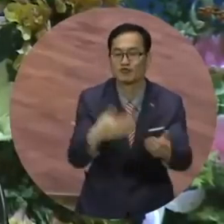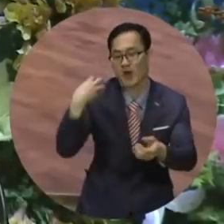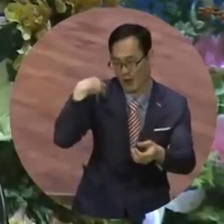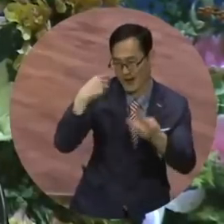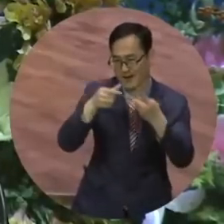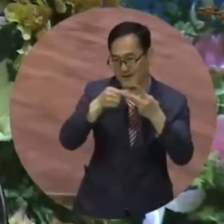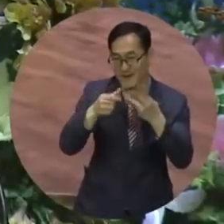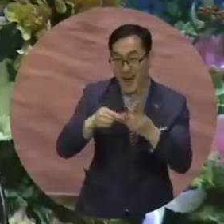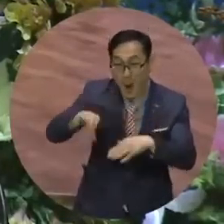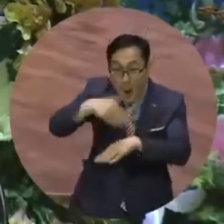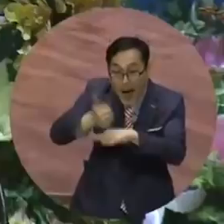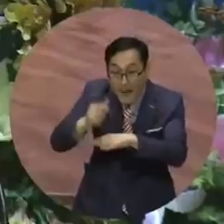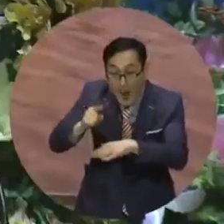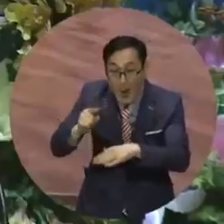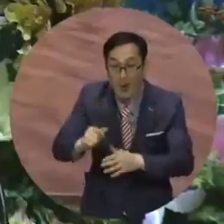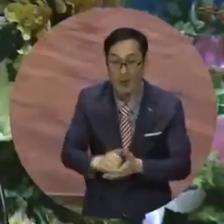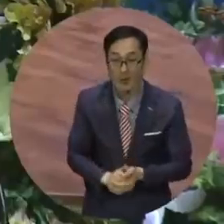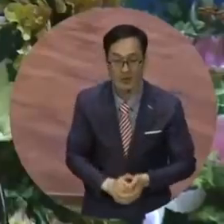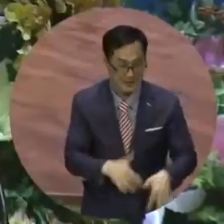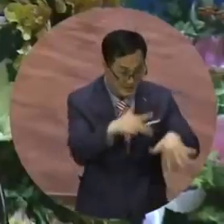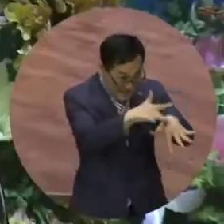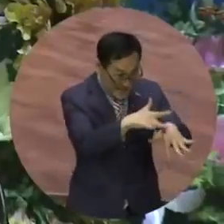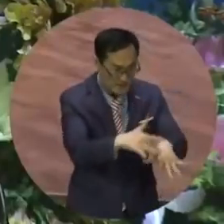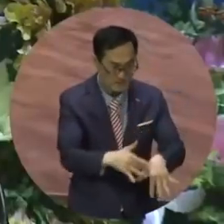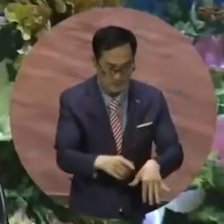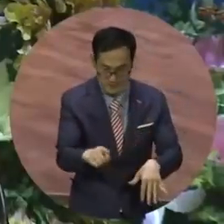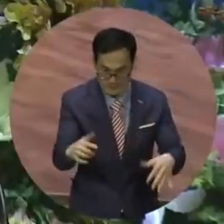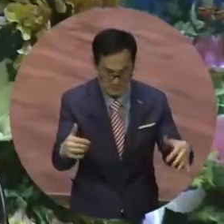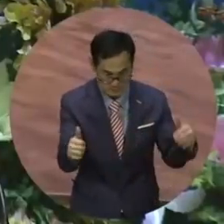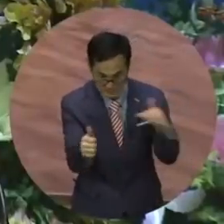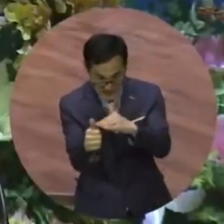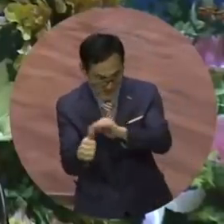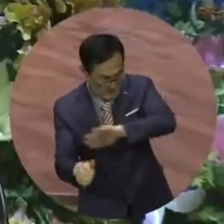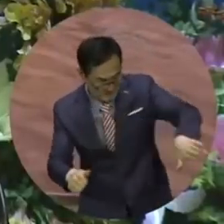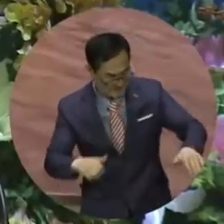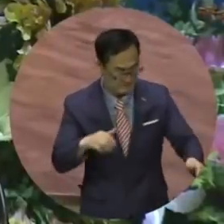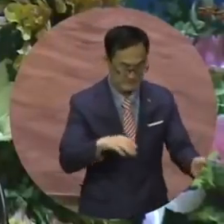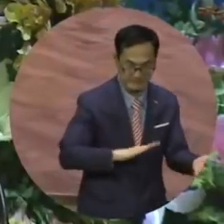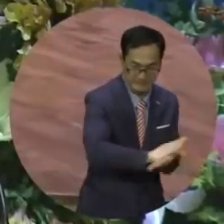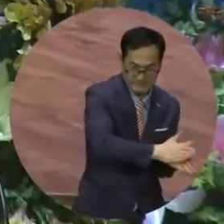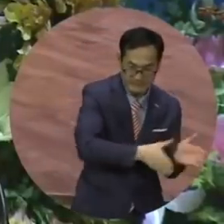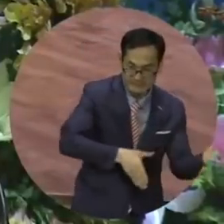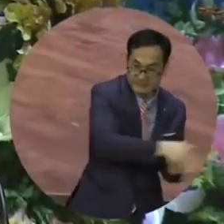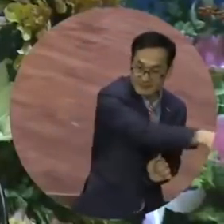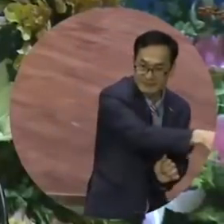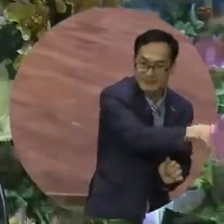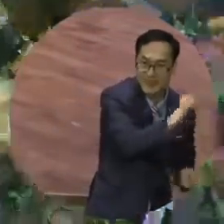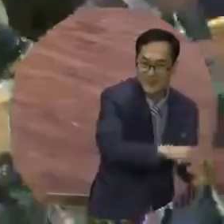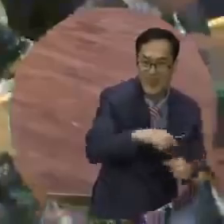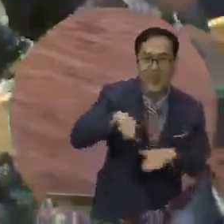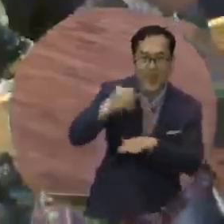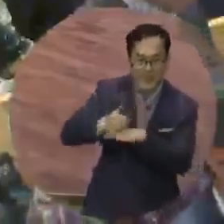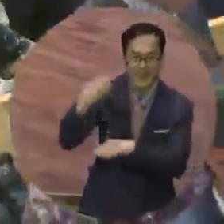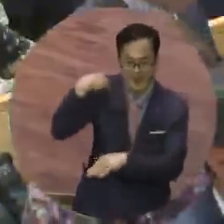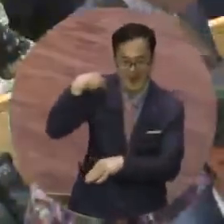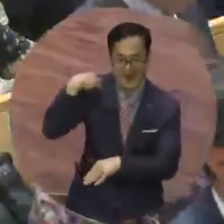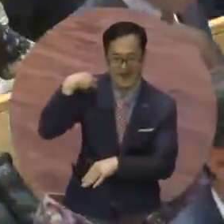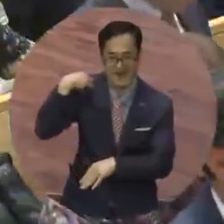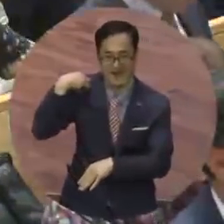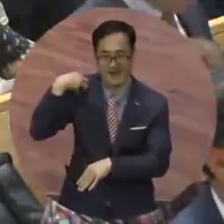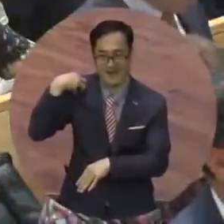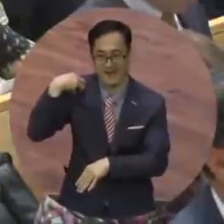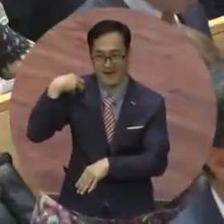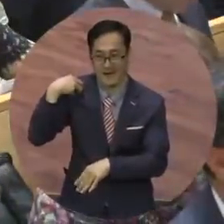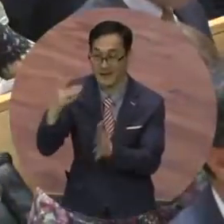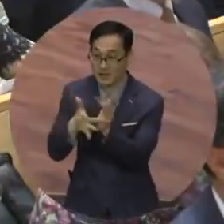왕이 뭐냐? 사람들 괴롭히는 마귀물이 깨뜨려. 그래서 하나님 아들이 오신 것은 마귀를 멸하러 오시느니라. 그래서